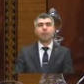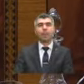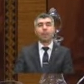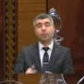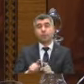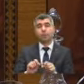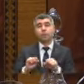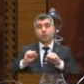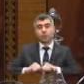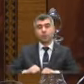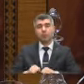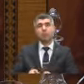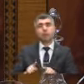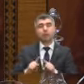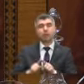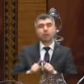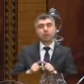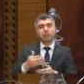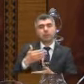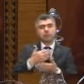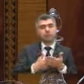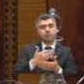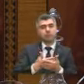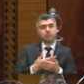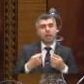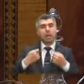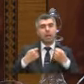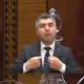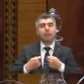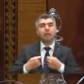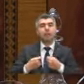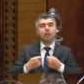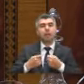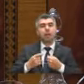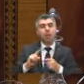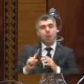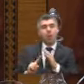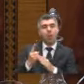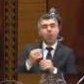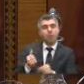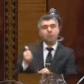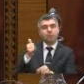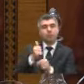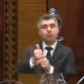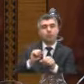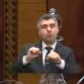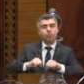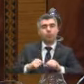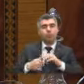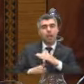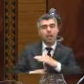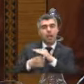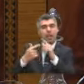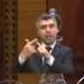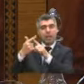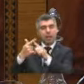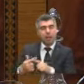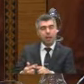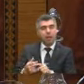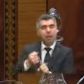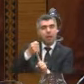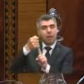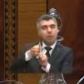تفاعلا مع مضامين العرض الذي قدمته السيدة الرئيس الأول للمجلس الأعلى للحسابات حول أعمال المجلس